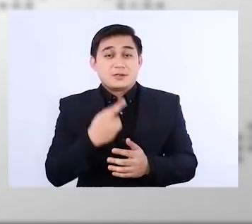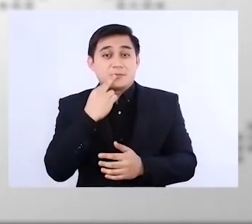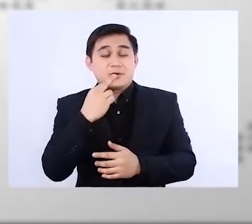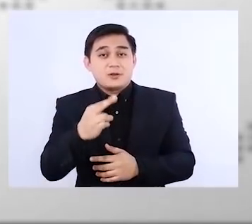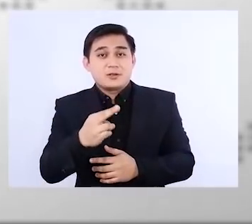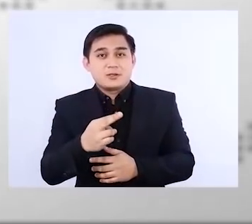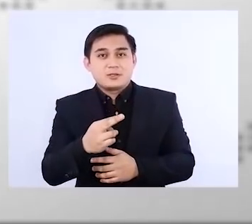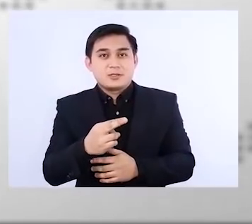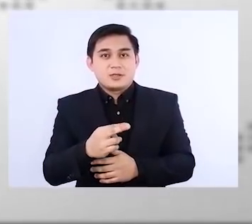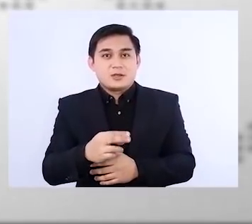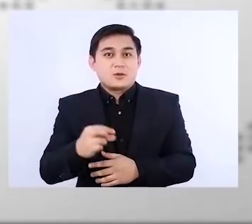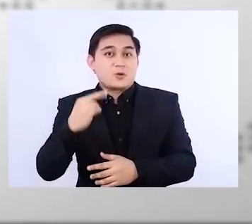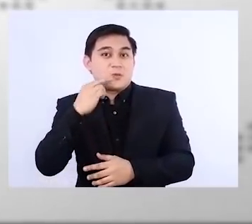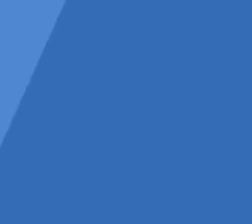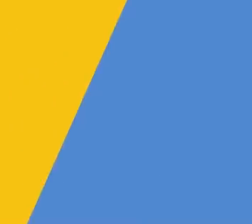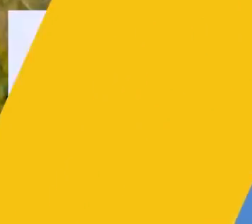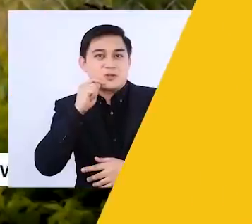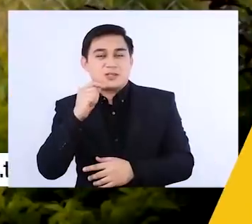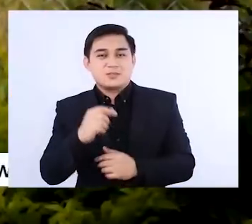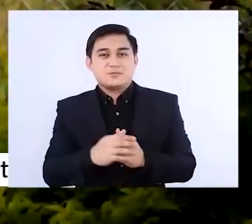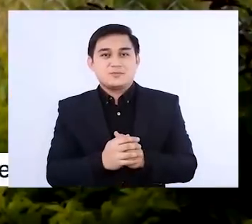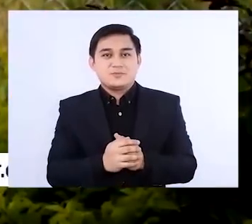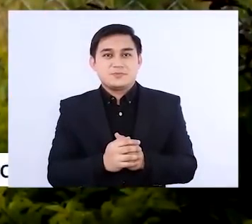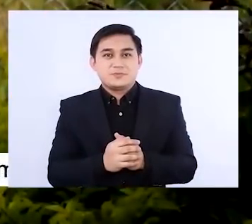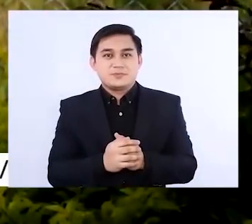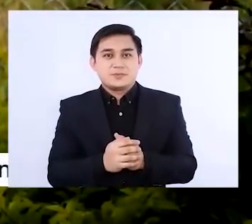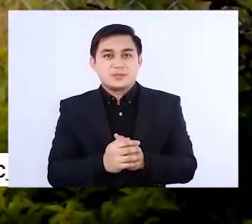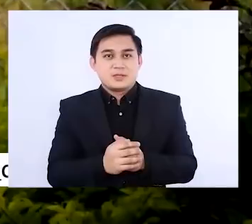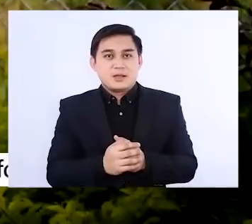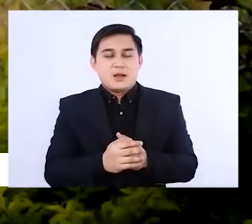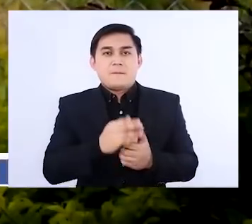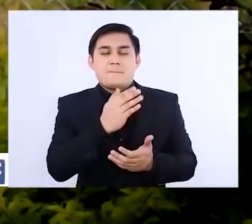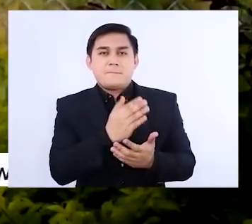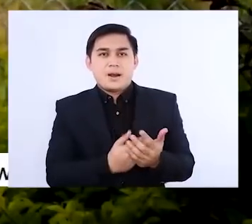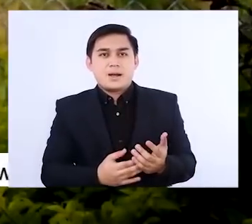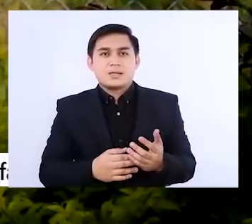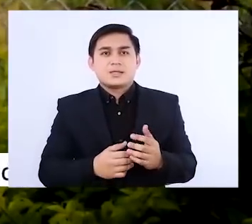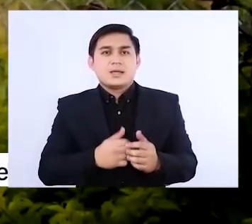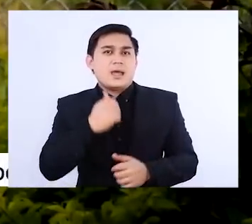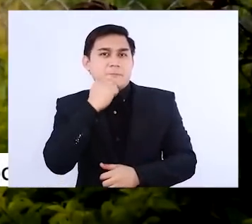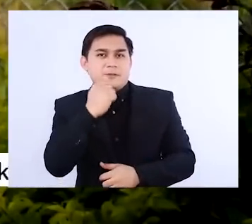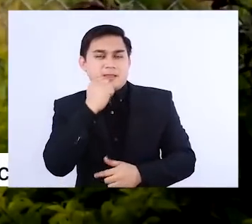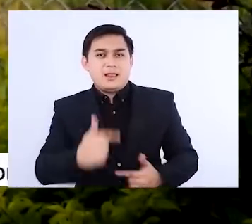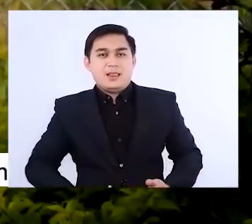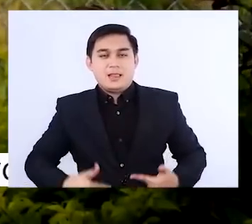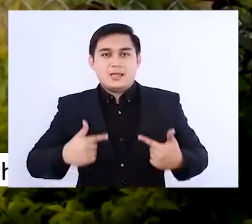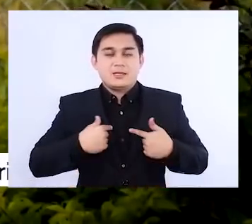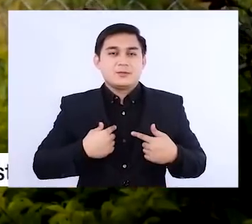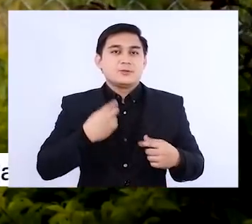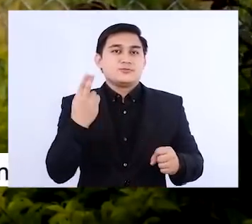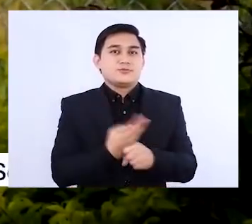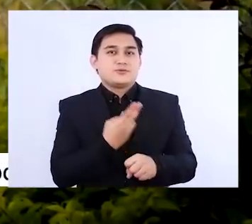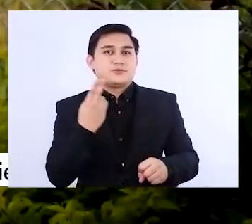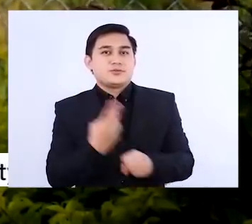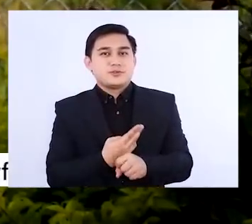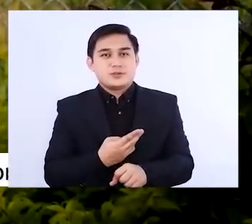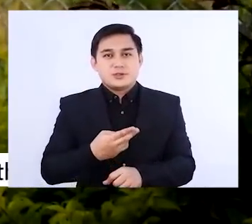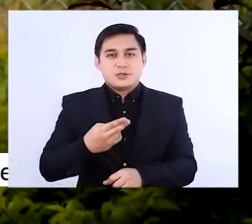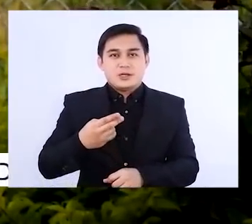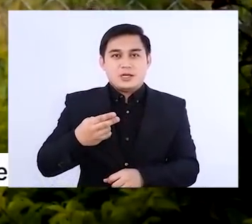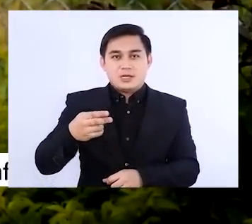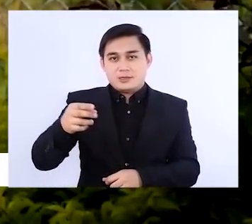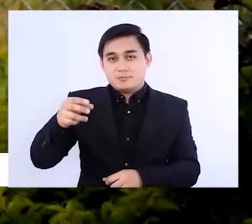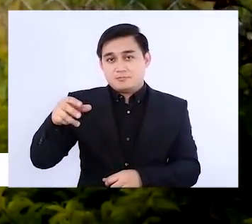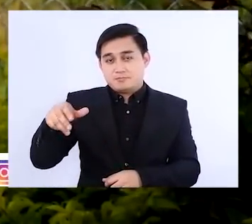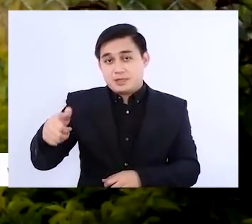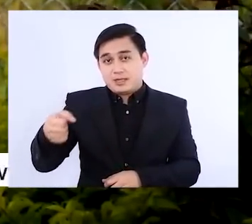ni kapatid na Roma Torres. Bahagi na ng pang-araw-araw nating pamumuhay ang paggamit ng plastic. Ngunit